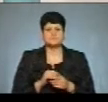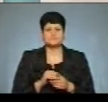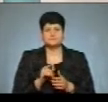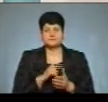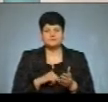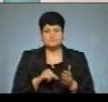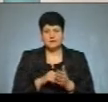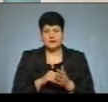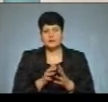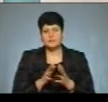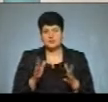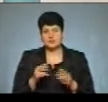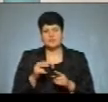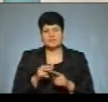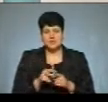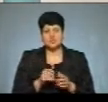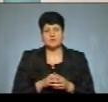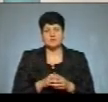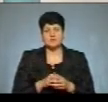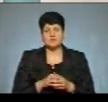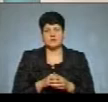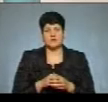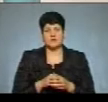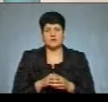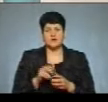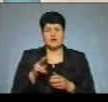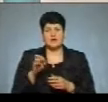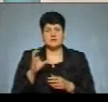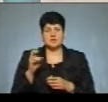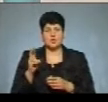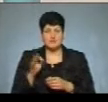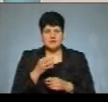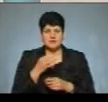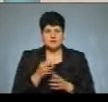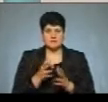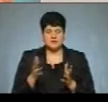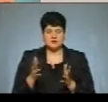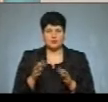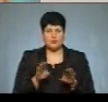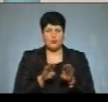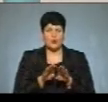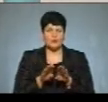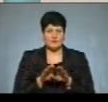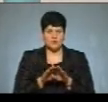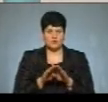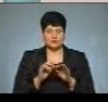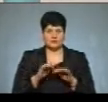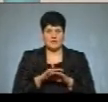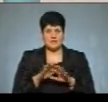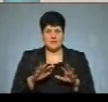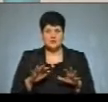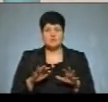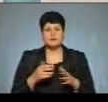Місто найбільше навантаження. От ви самі, вам доктор Лясковець сказала порівняльну таблицю.